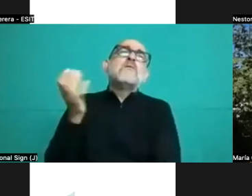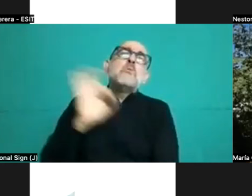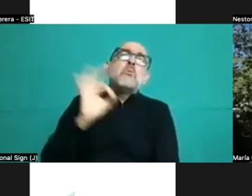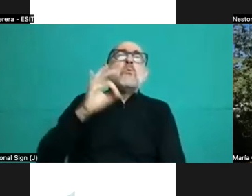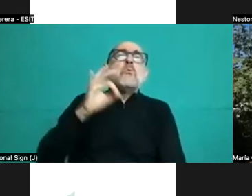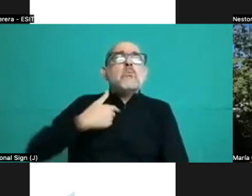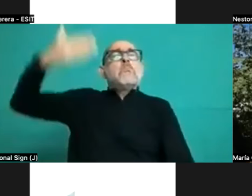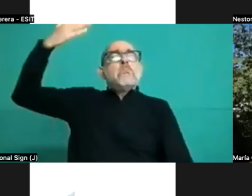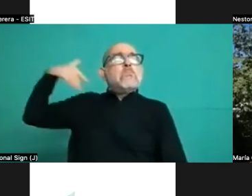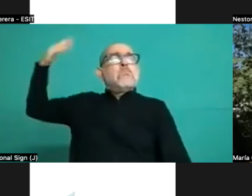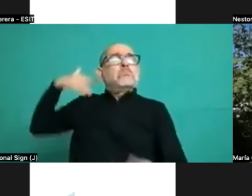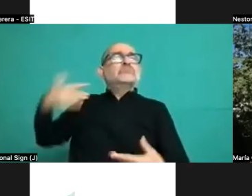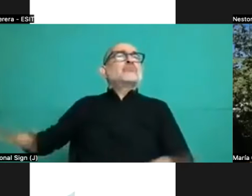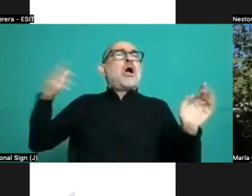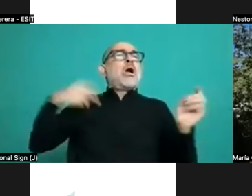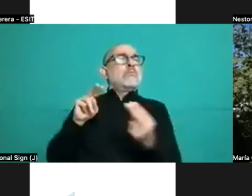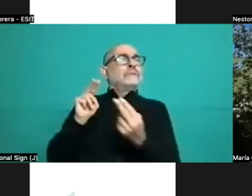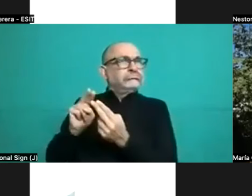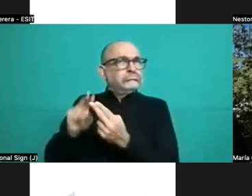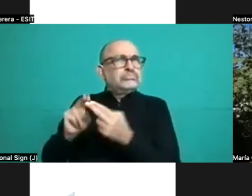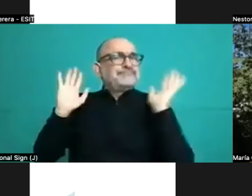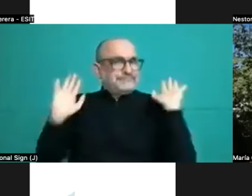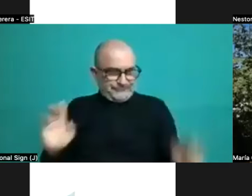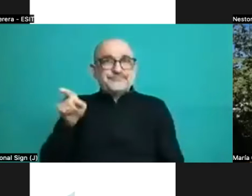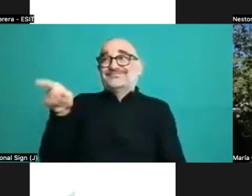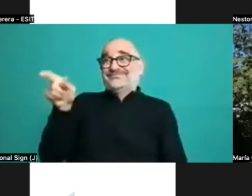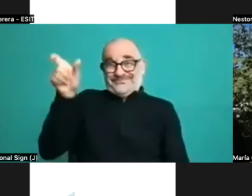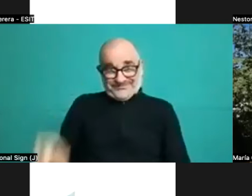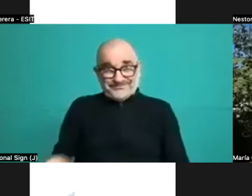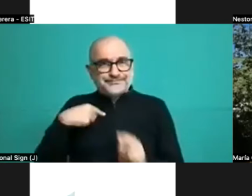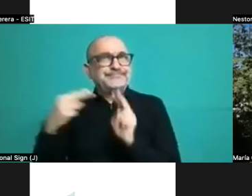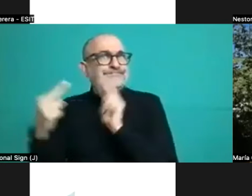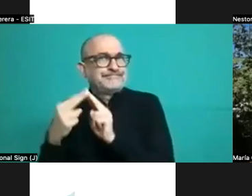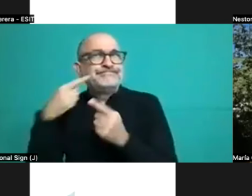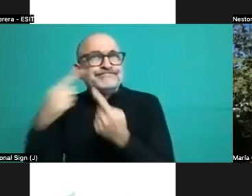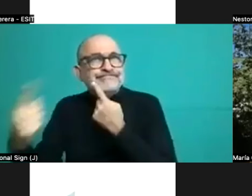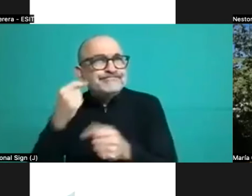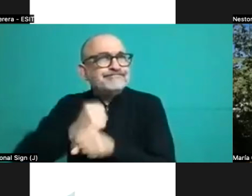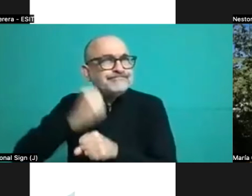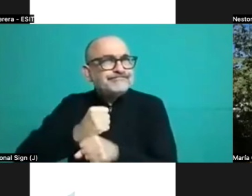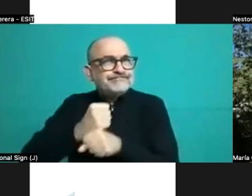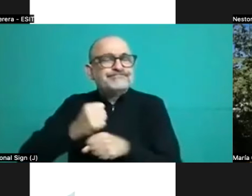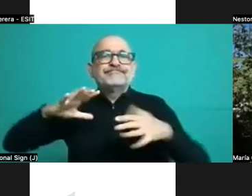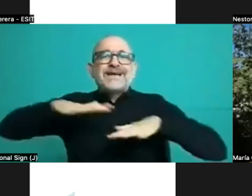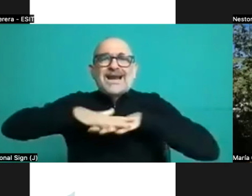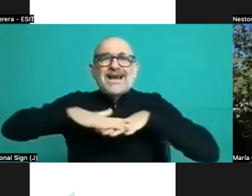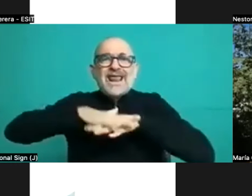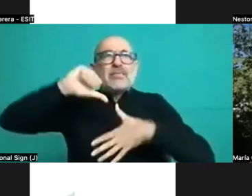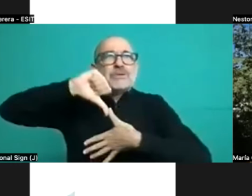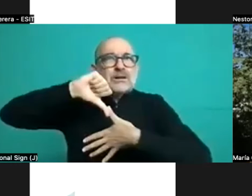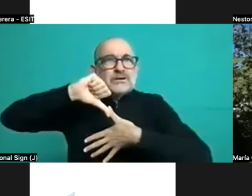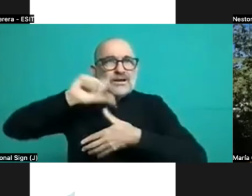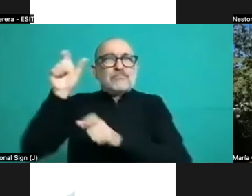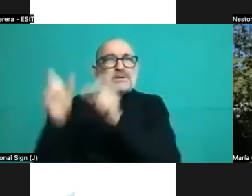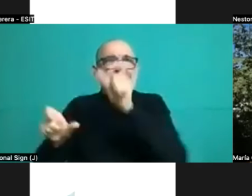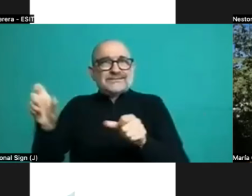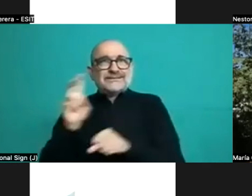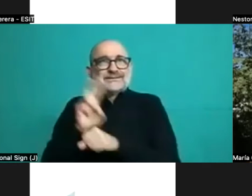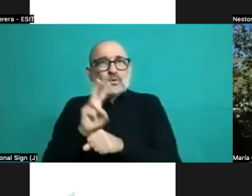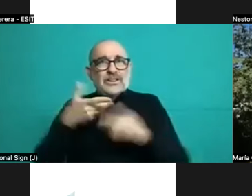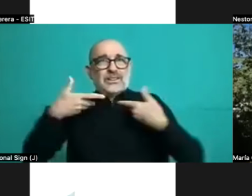mon cas, je comprends que faire entendre la voix des patients veut dire qu'on comprend que les choses, les temps ont changé, les